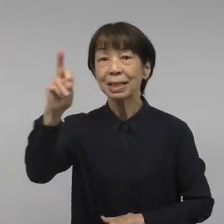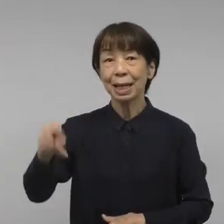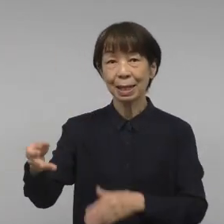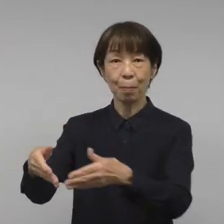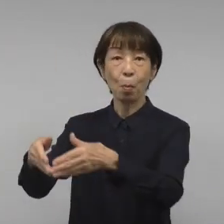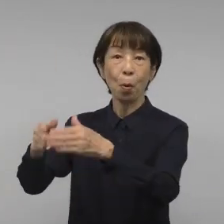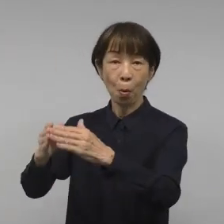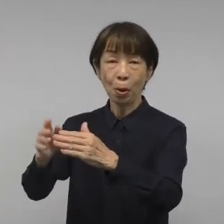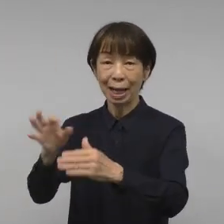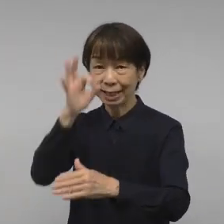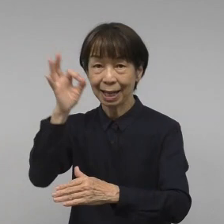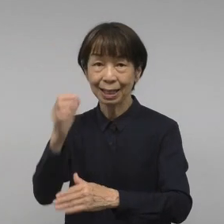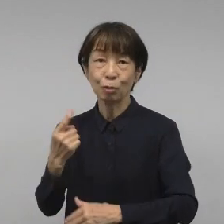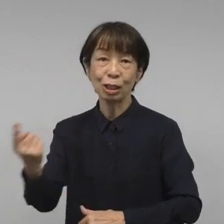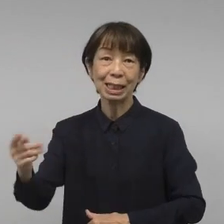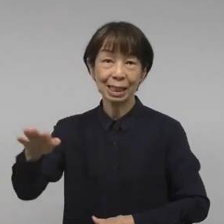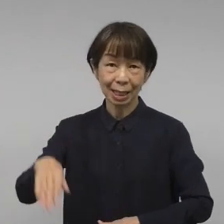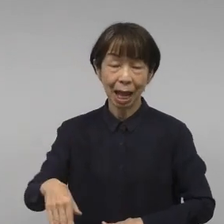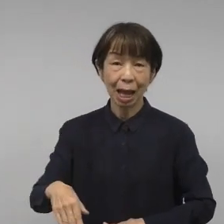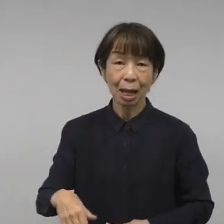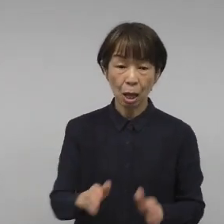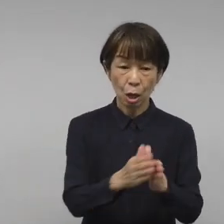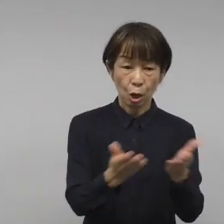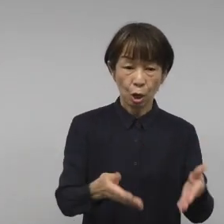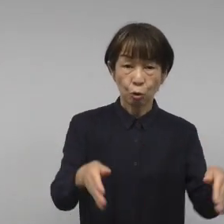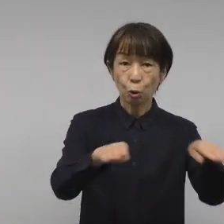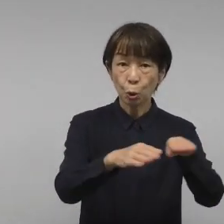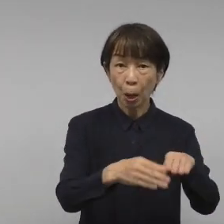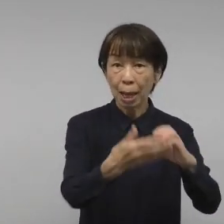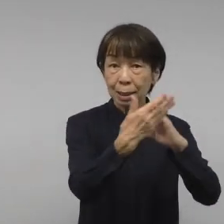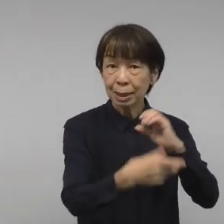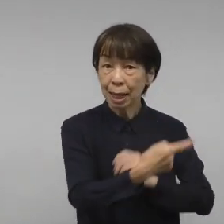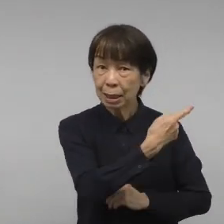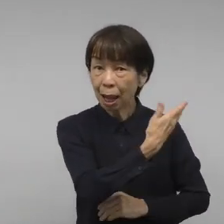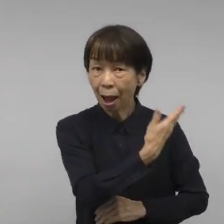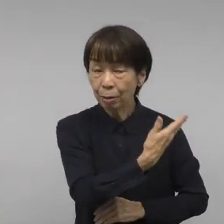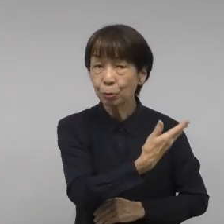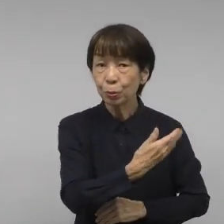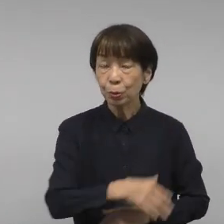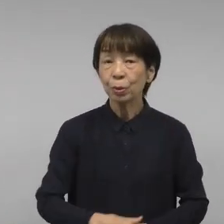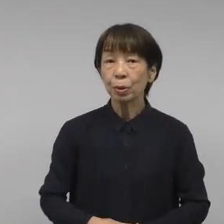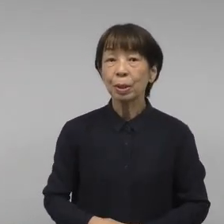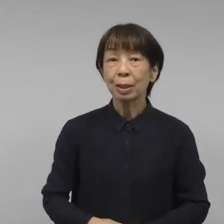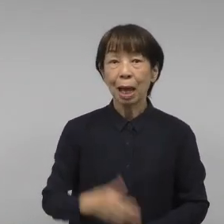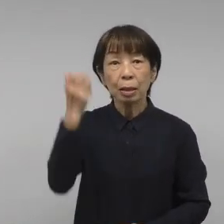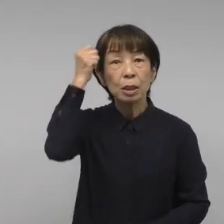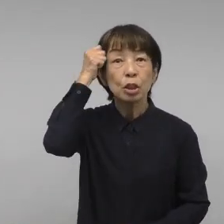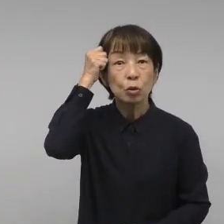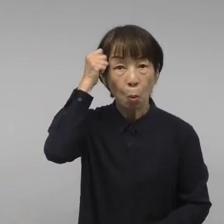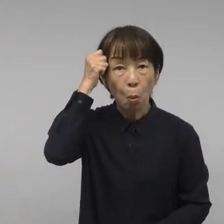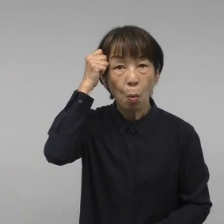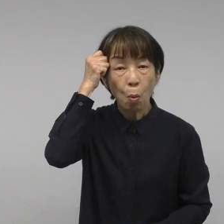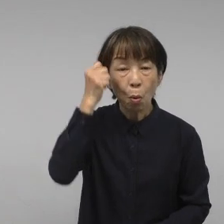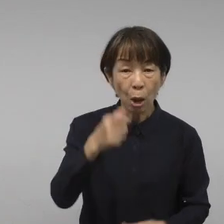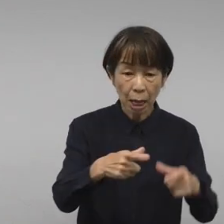とりわけ図書館が、まあ、一番上の写真にありますが、図書館が結構印象的でありまして、まあ、日本の図書館、掛川の図書館も含め